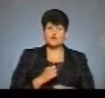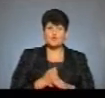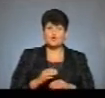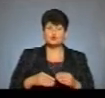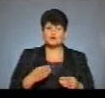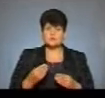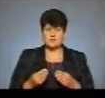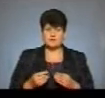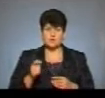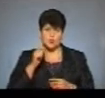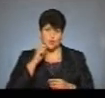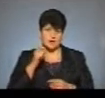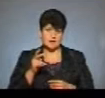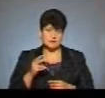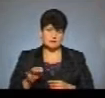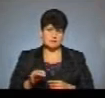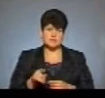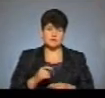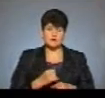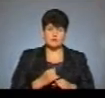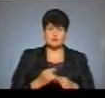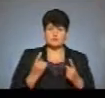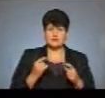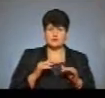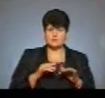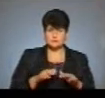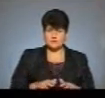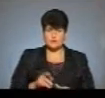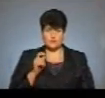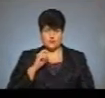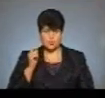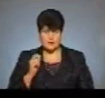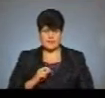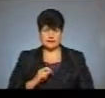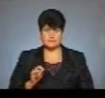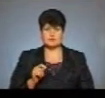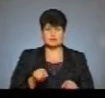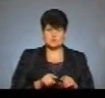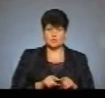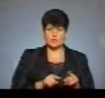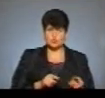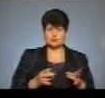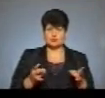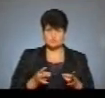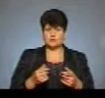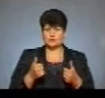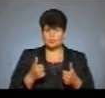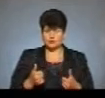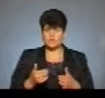роботодавці все-таки українські, вони роблять велику справу в Україні, і вони також потребують